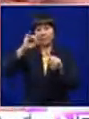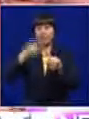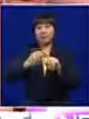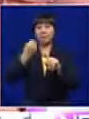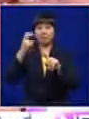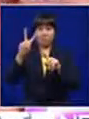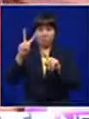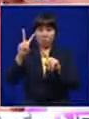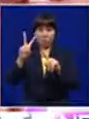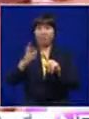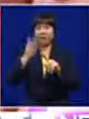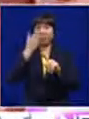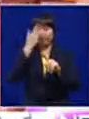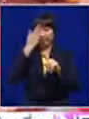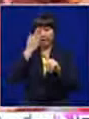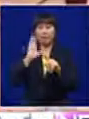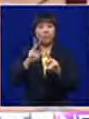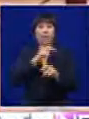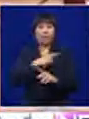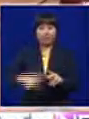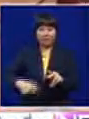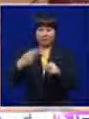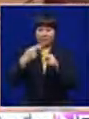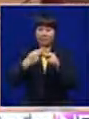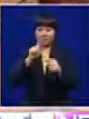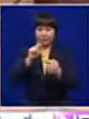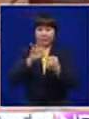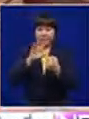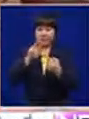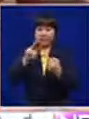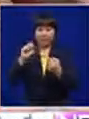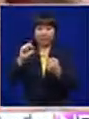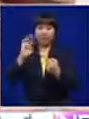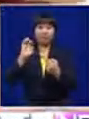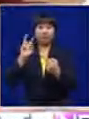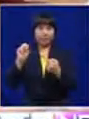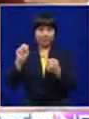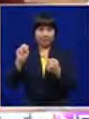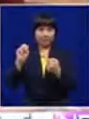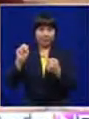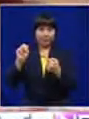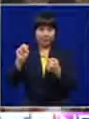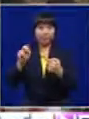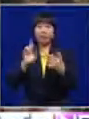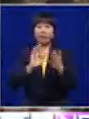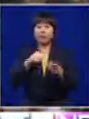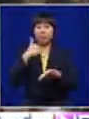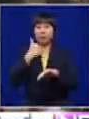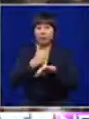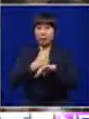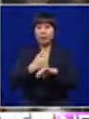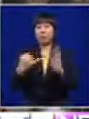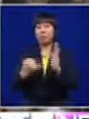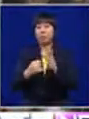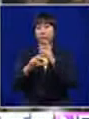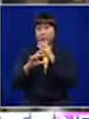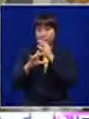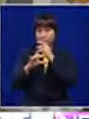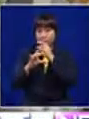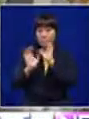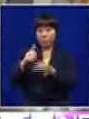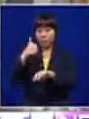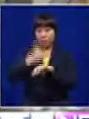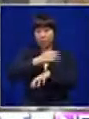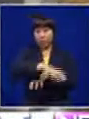มณบริเวณศาลสมเด็จพระเจ้าตากสินมหาราชนายสมศักดิ์สุวรรณสุจริตผู้ว่าราชการจังหวัดระยองนำหัว